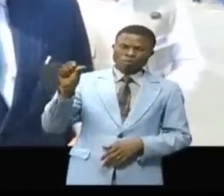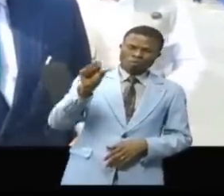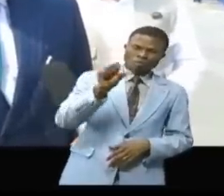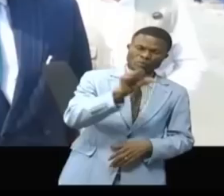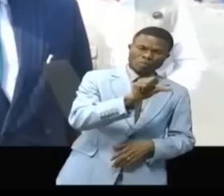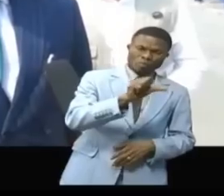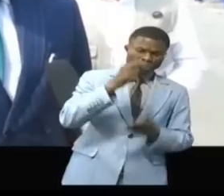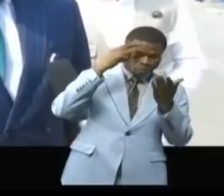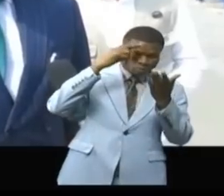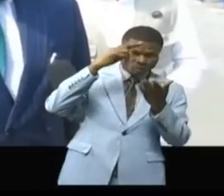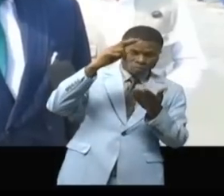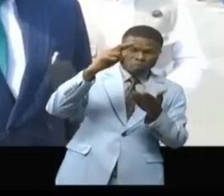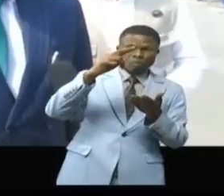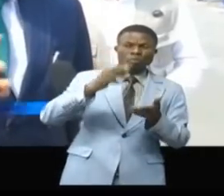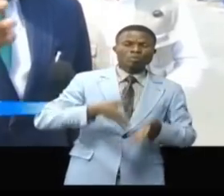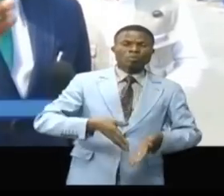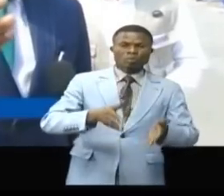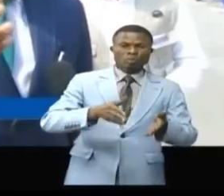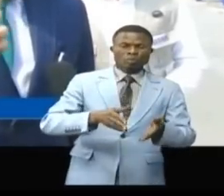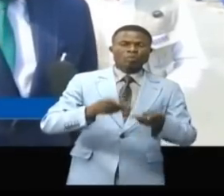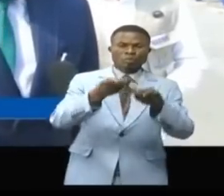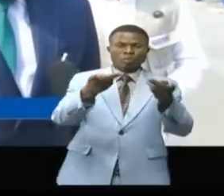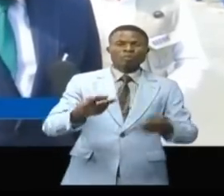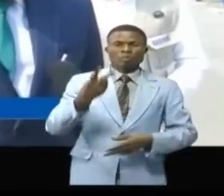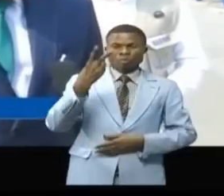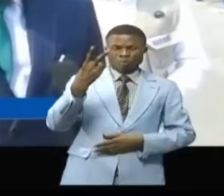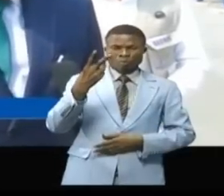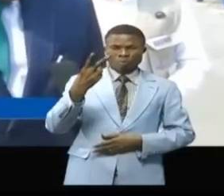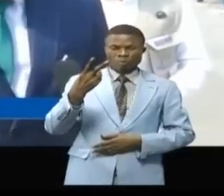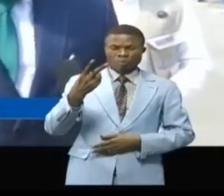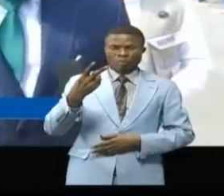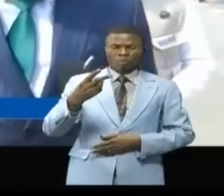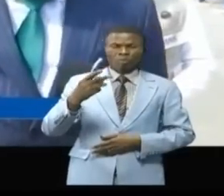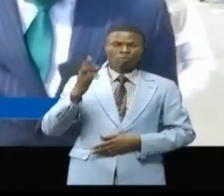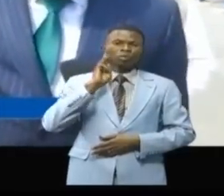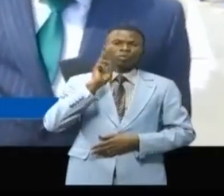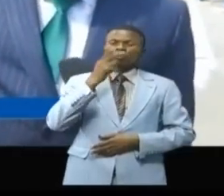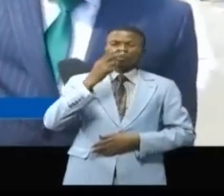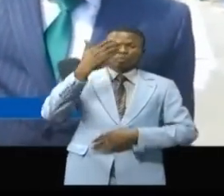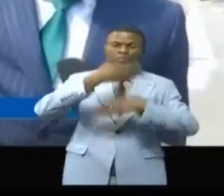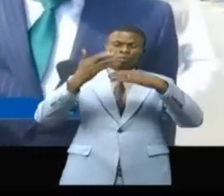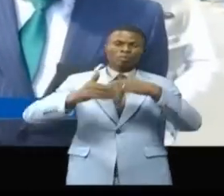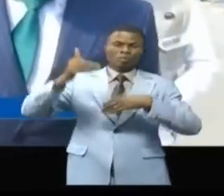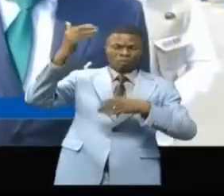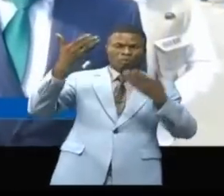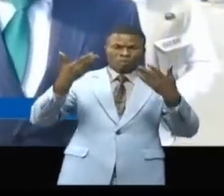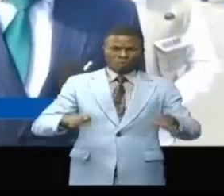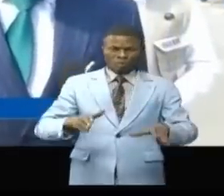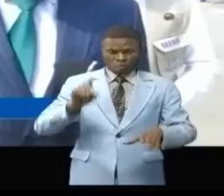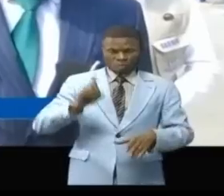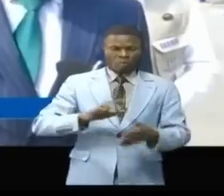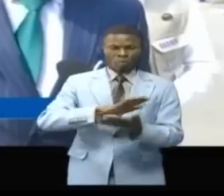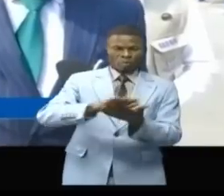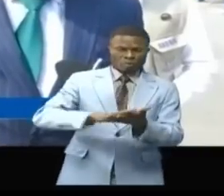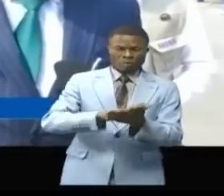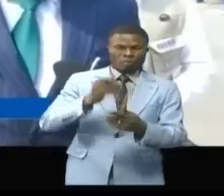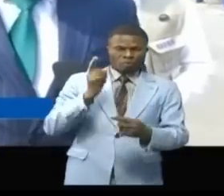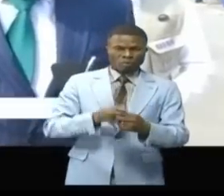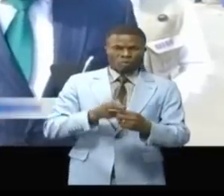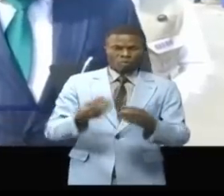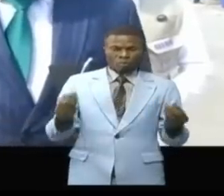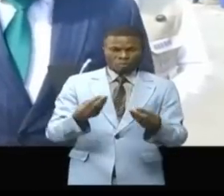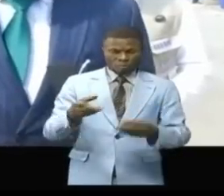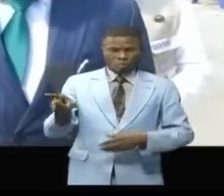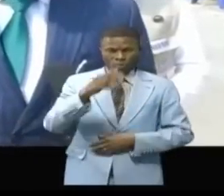l'université, nous avions deux points importants, c'est la faillite qu'on avait déjà terminée. Nous avons voulu bétonner parce que, comme